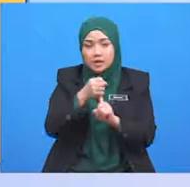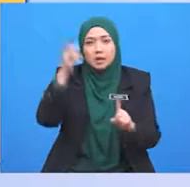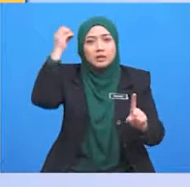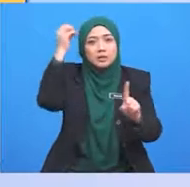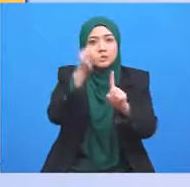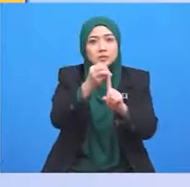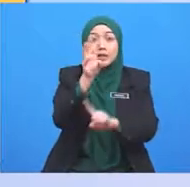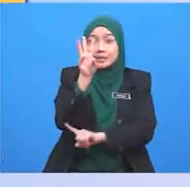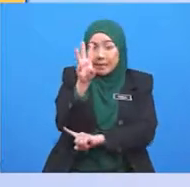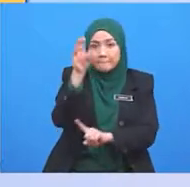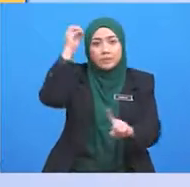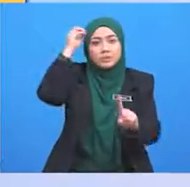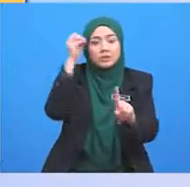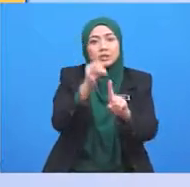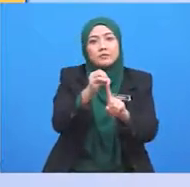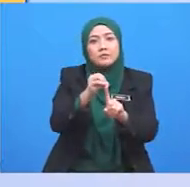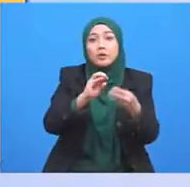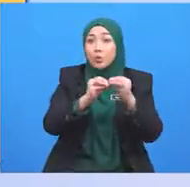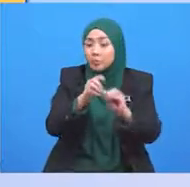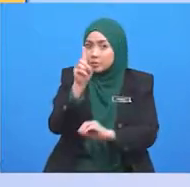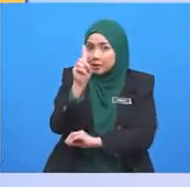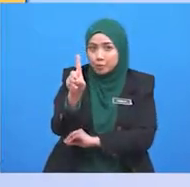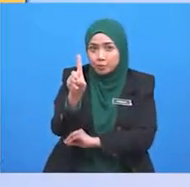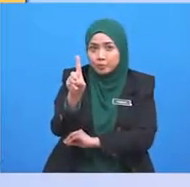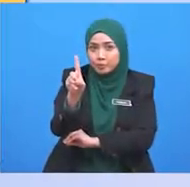pembelajaran, iaitu pertama,